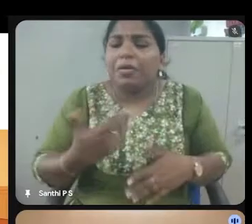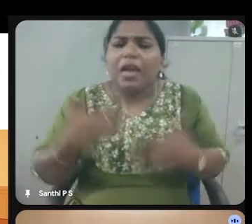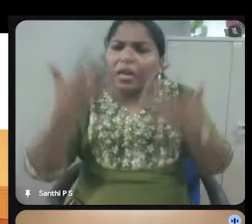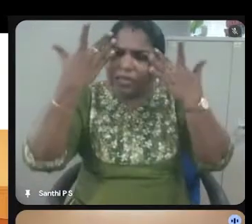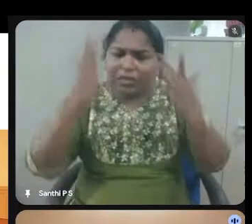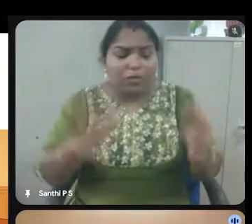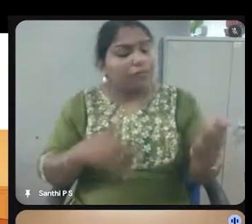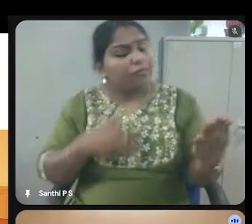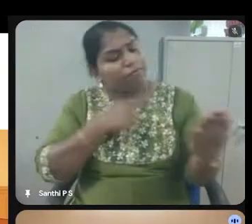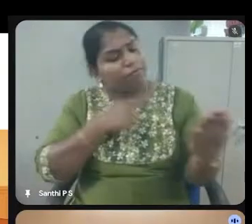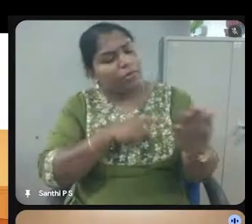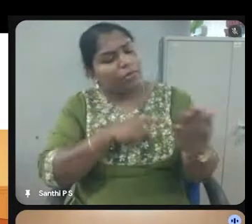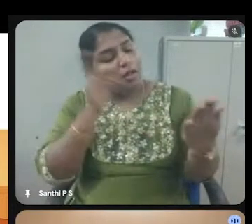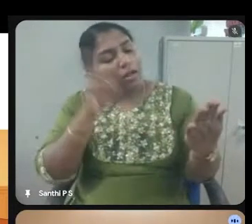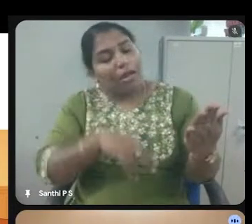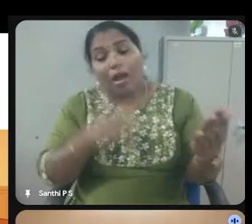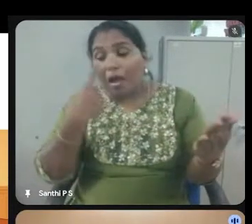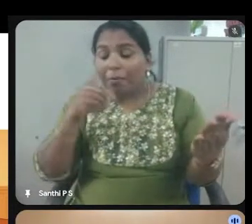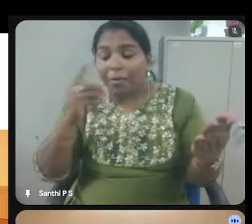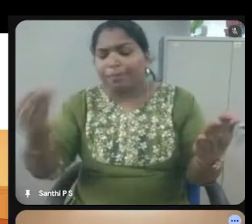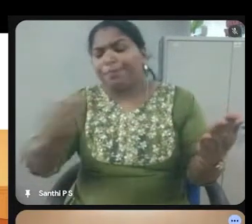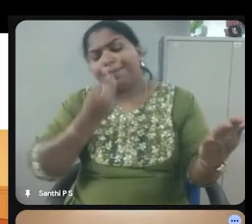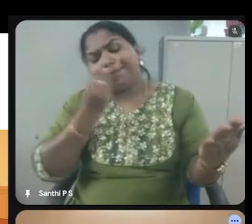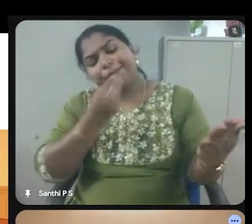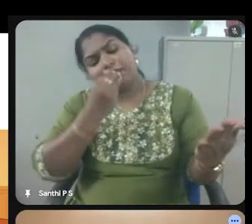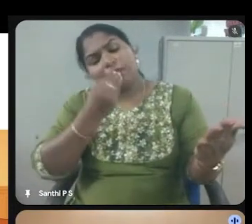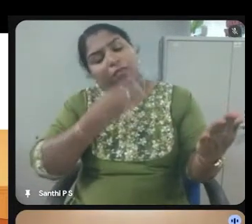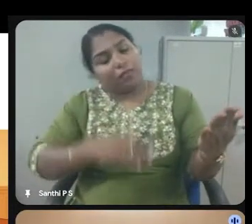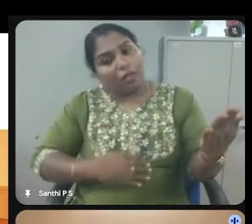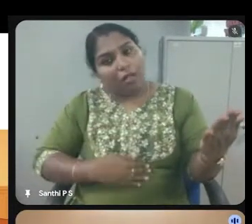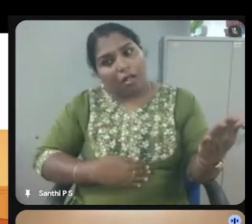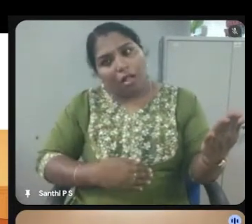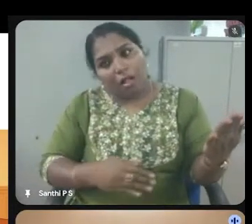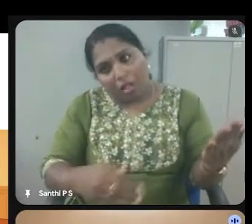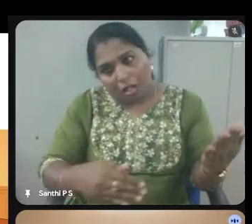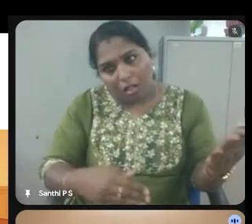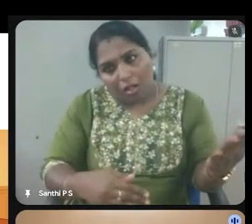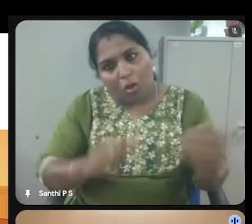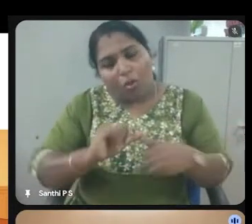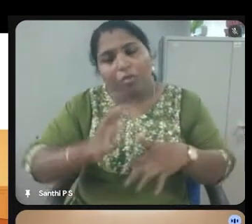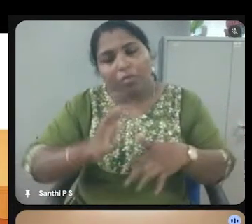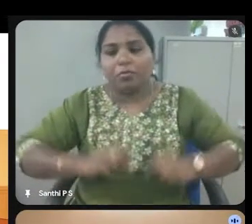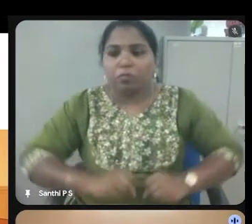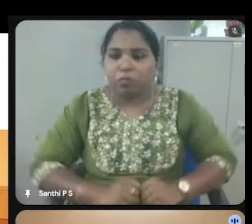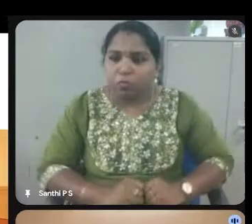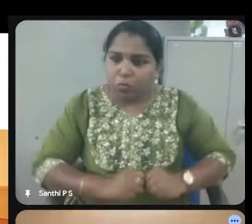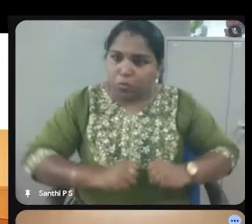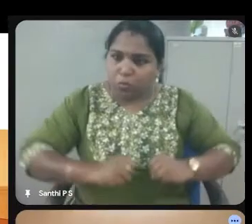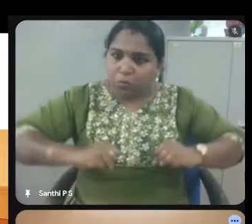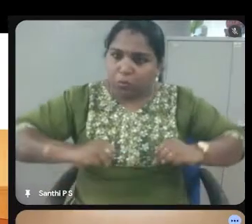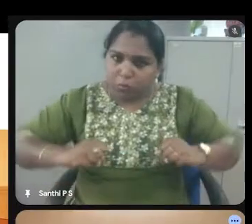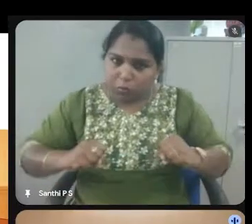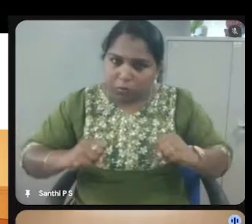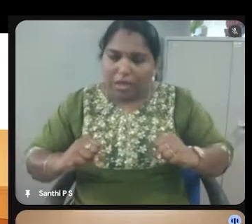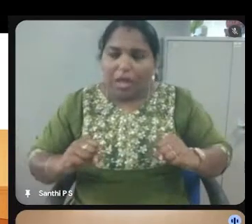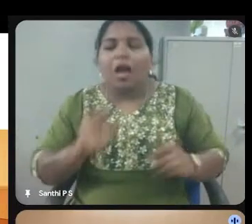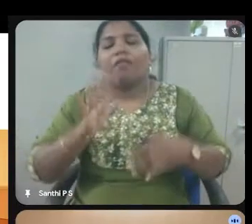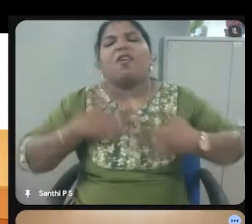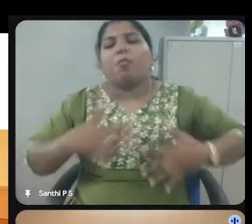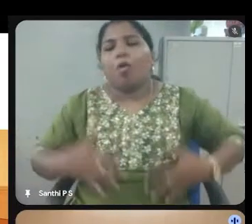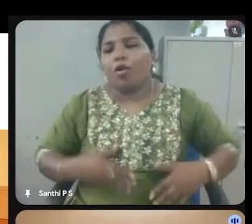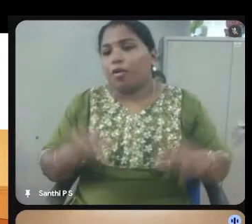ബാക്കി ആക്ടിവിറ്റീസ് കുറയുന്ന കാരണം ഫിസിക്കൽ ആക്ടിവിറ്റീസ് കുറയുകയും ചെയ്യും. അമിതവണ്ണം, പൊണ്ണത്തടി, അങ്ങനത്തെ എന്താ പറയാ